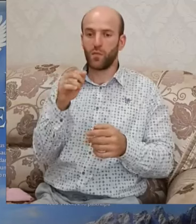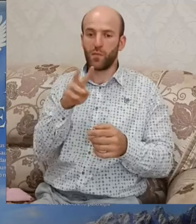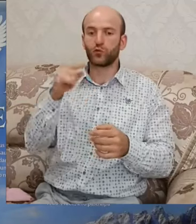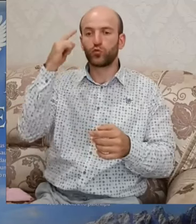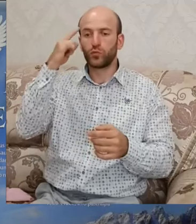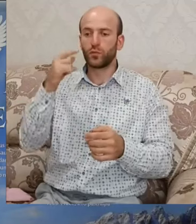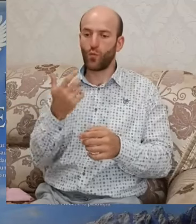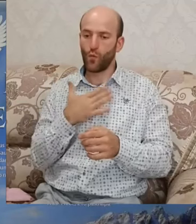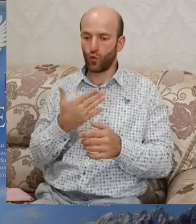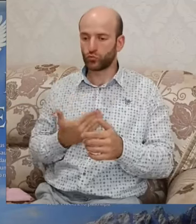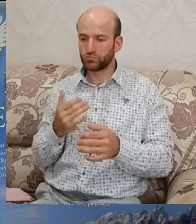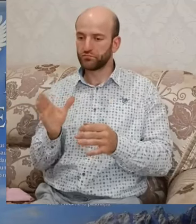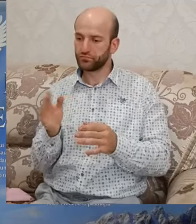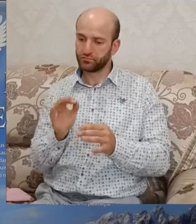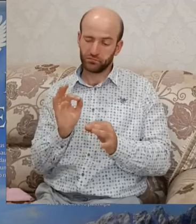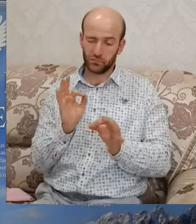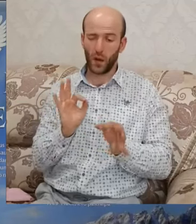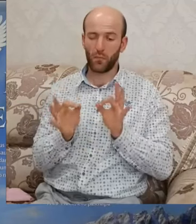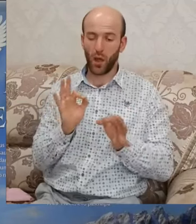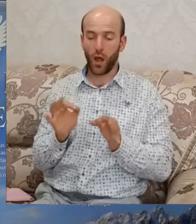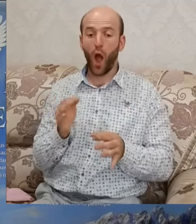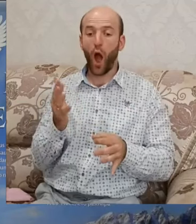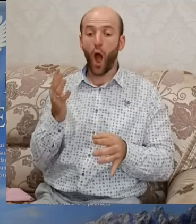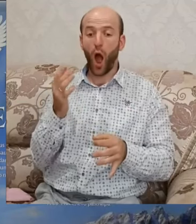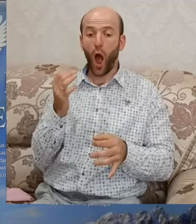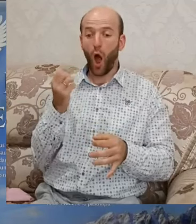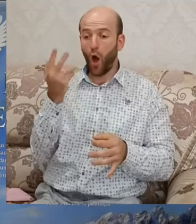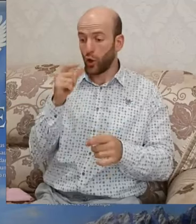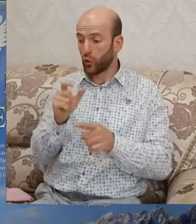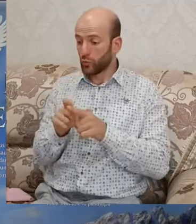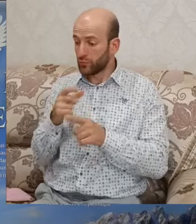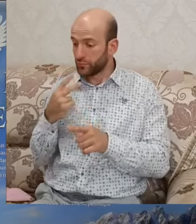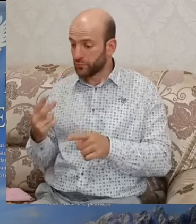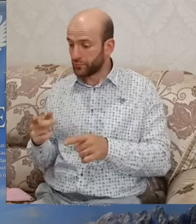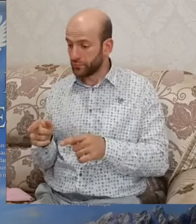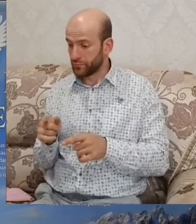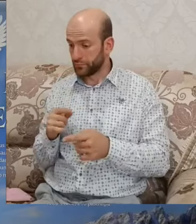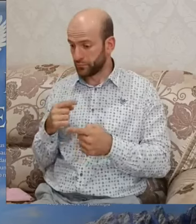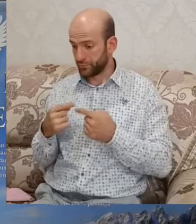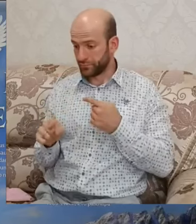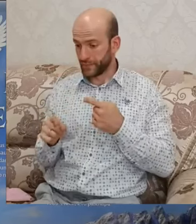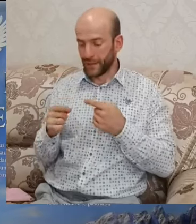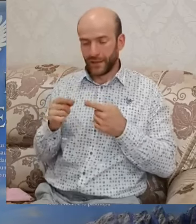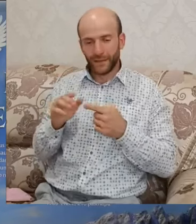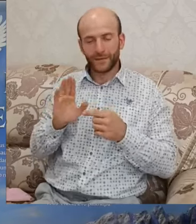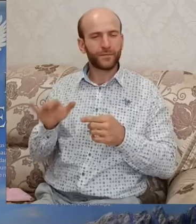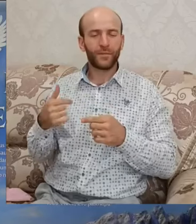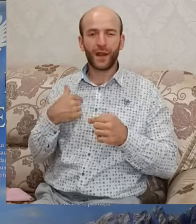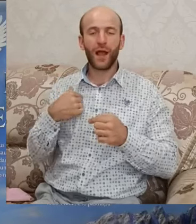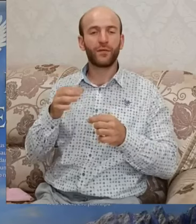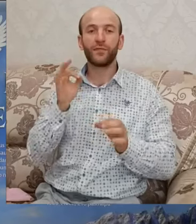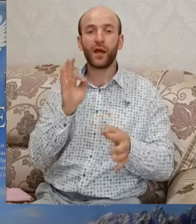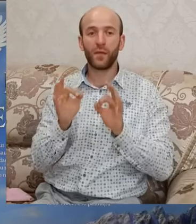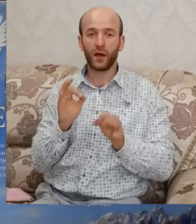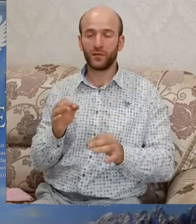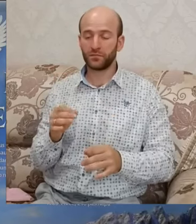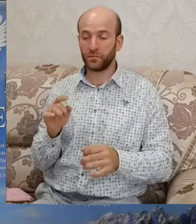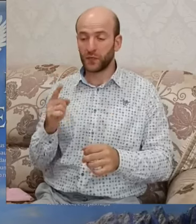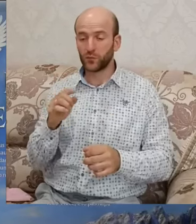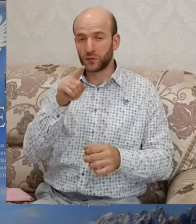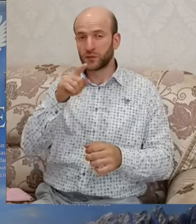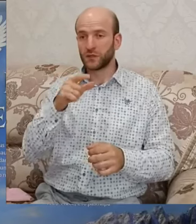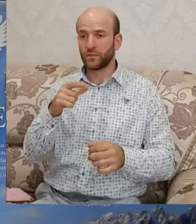это не полностью соответствует слову. Todėl Dievas turi paliesti mūsų širdis. Поэтому Господь должен коснуться наших сердец. Kad išvestų mus. Чтобы